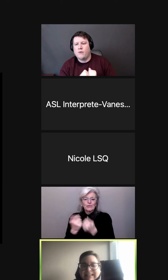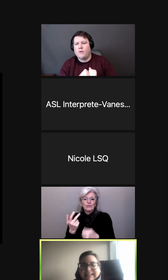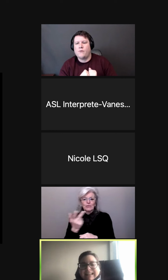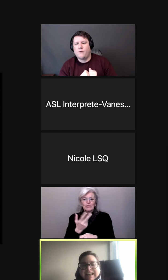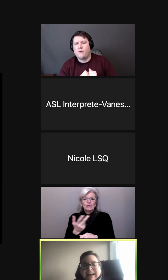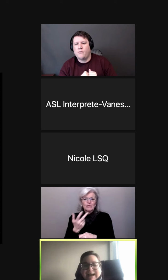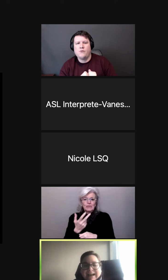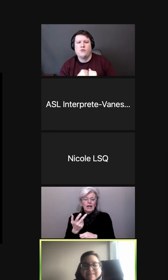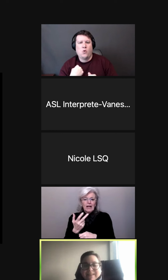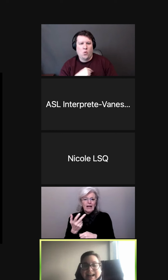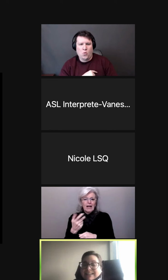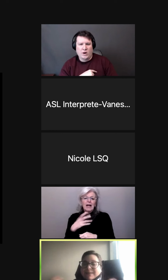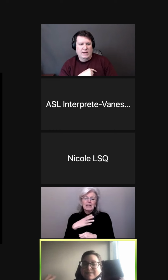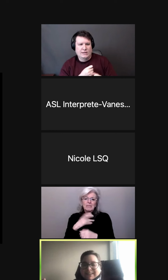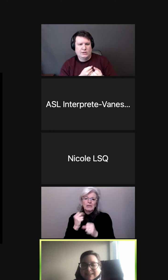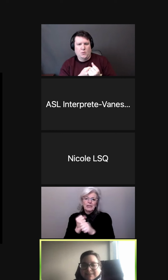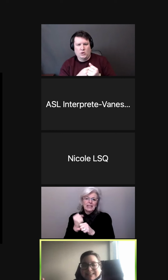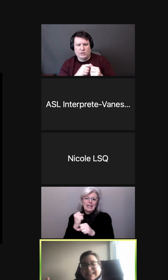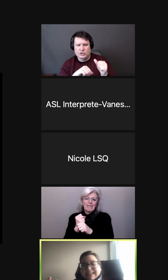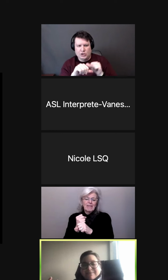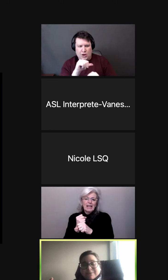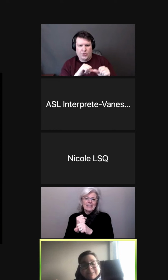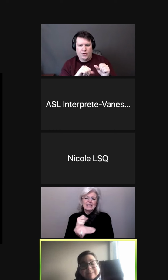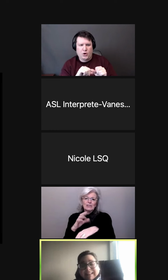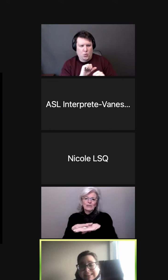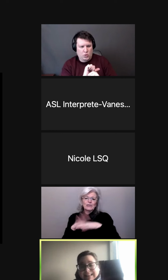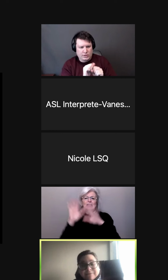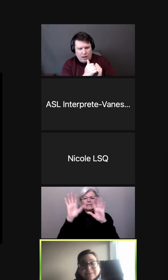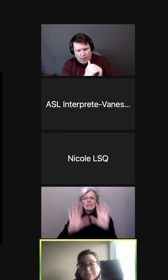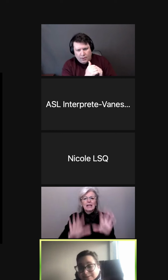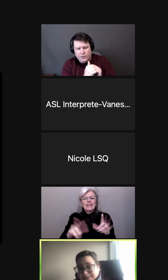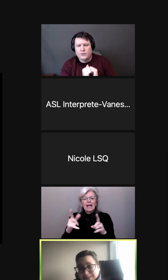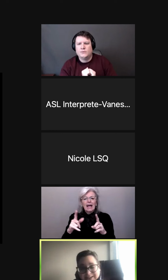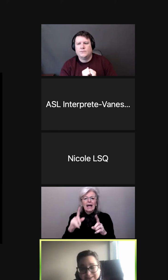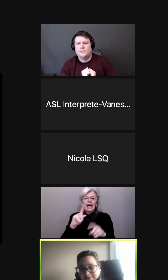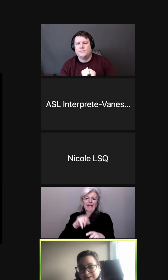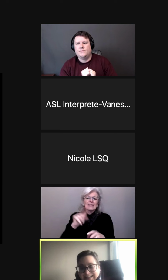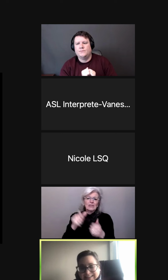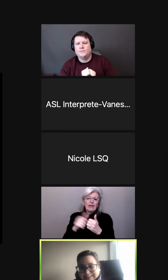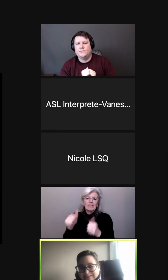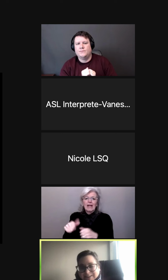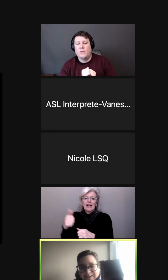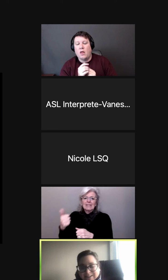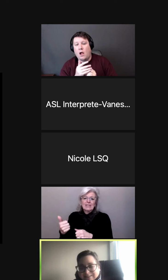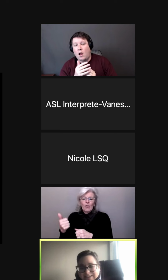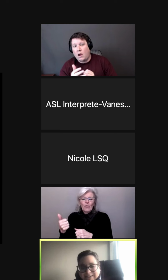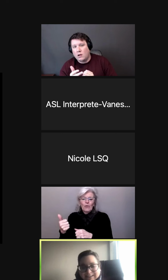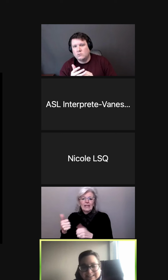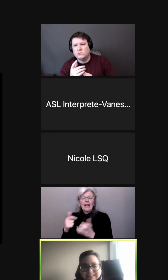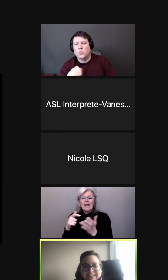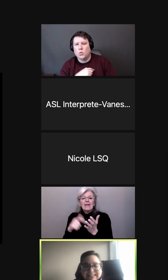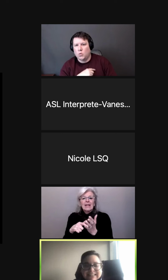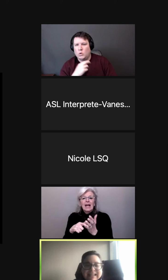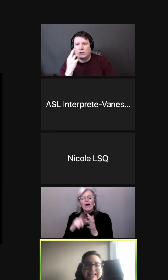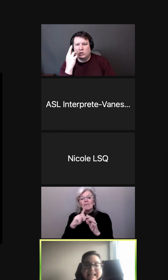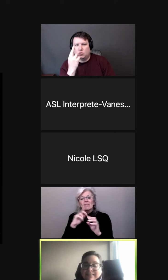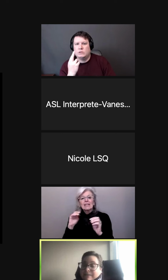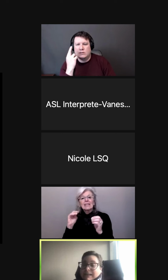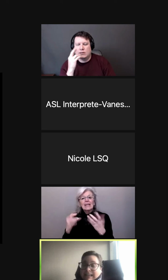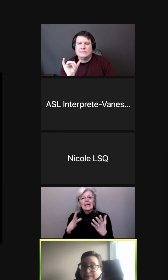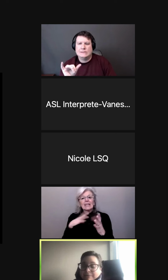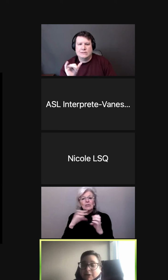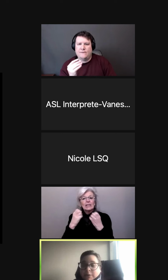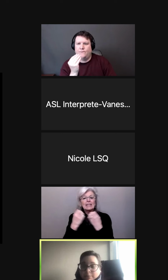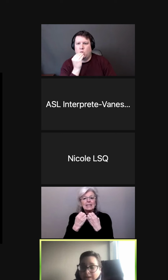et nous avons travaillé sur les spectacles des uns et des autres. Lorsque nous avons créé notre équipe,